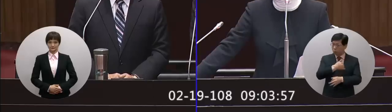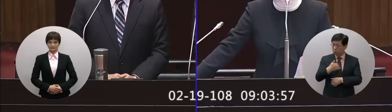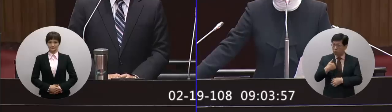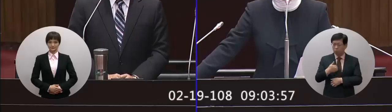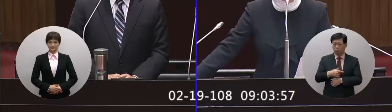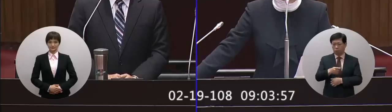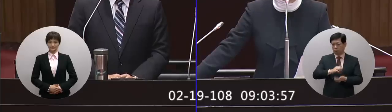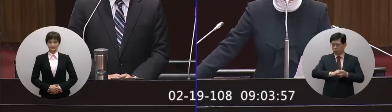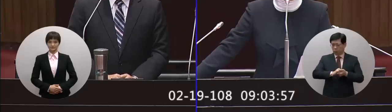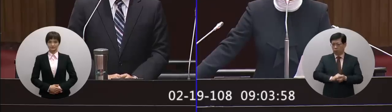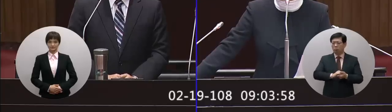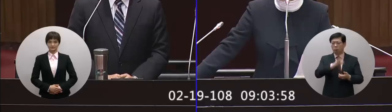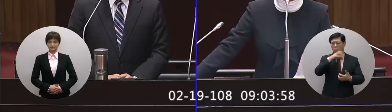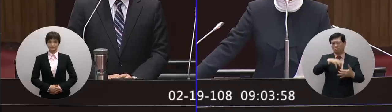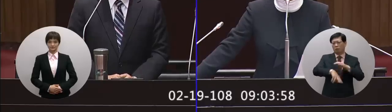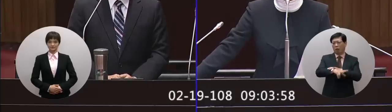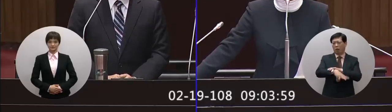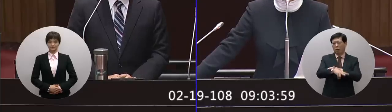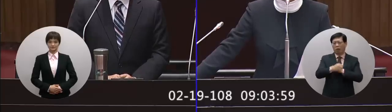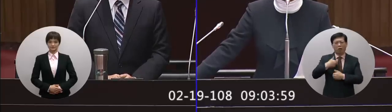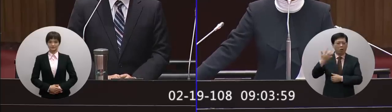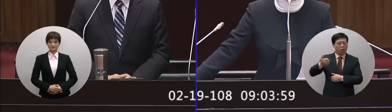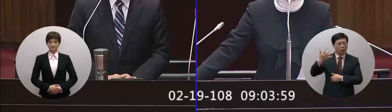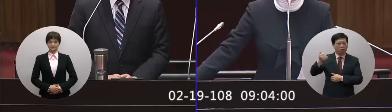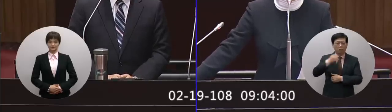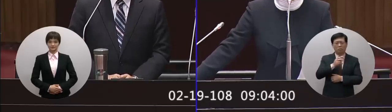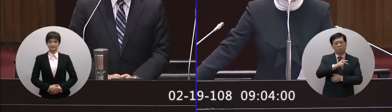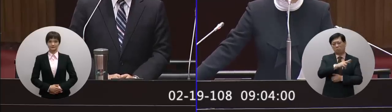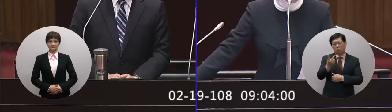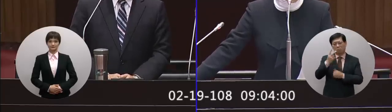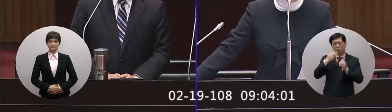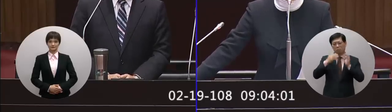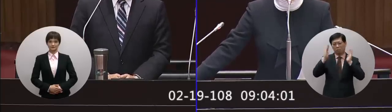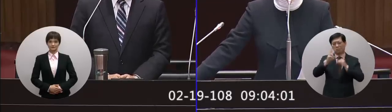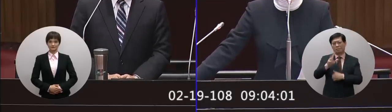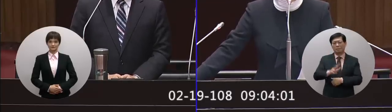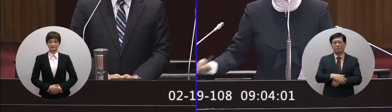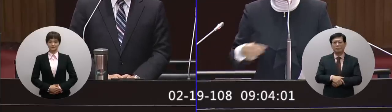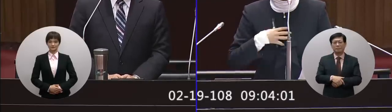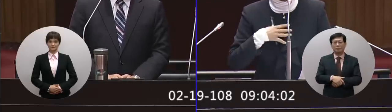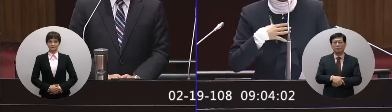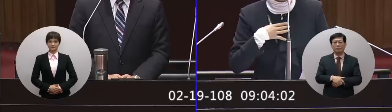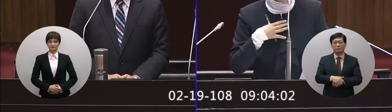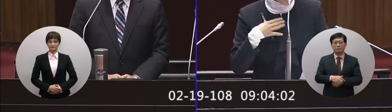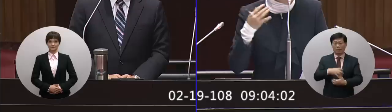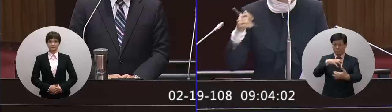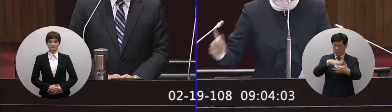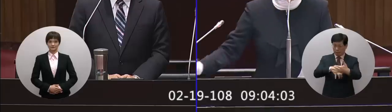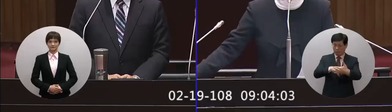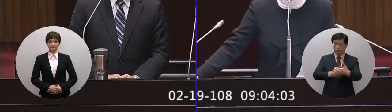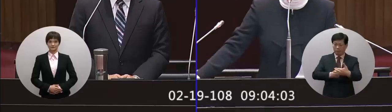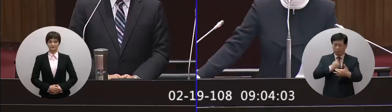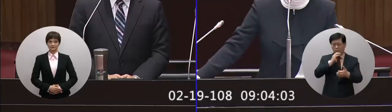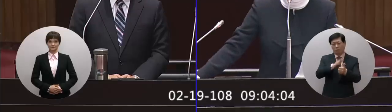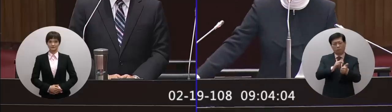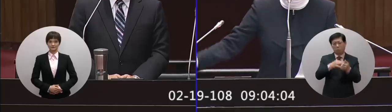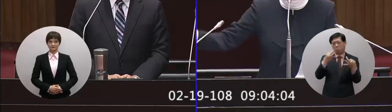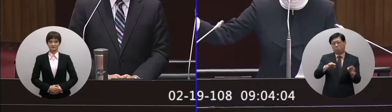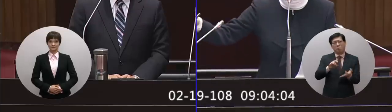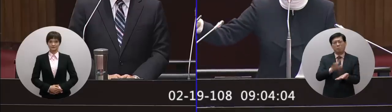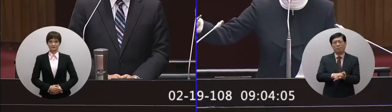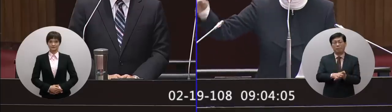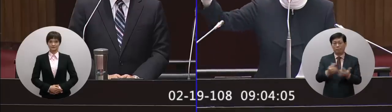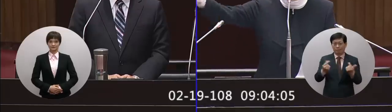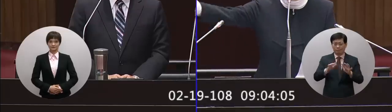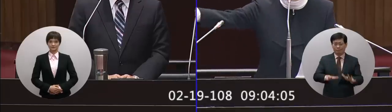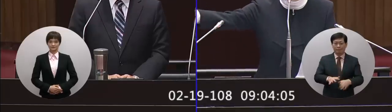认为那必定是空洞的口号式的转型正义，其实呢只有心理安慰的效果。就好像